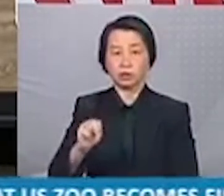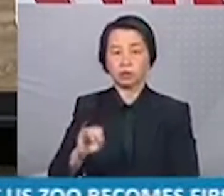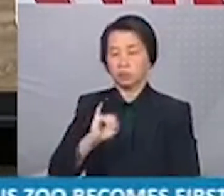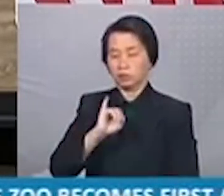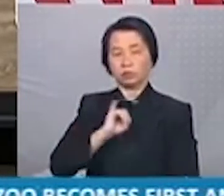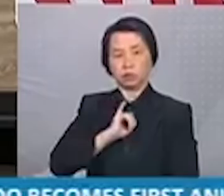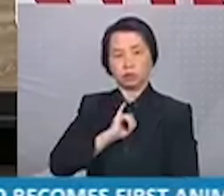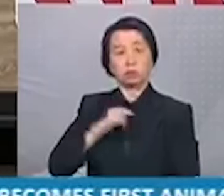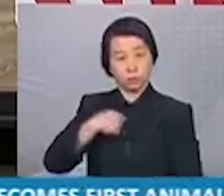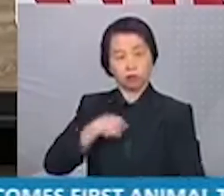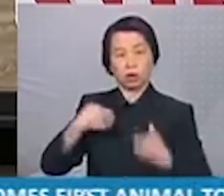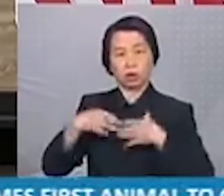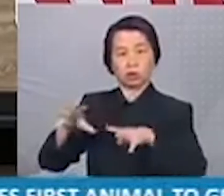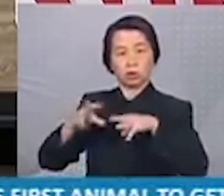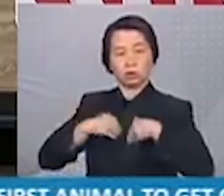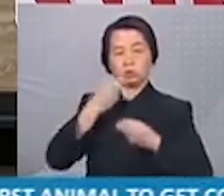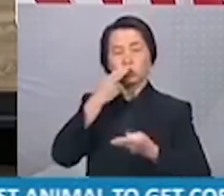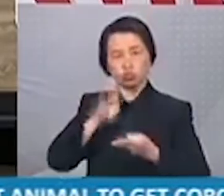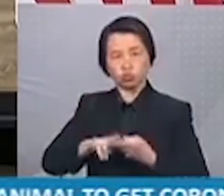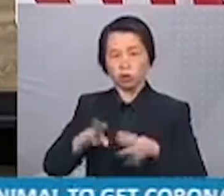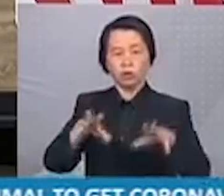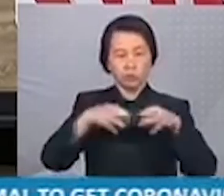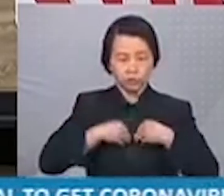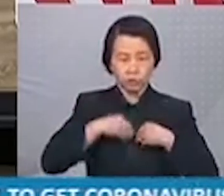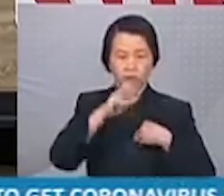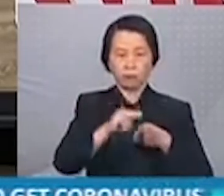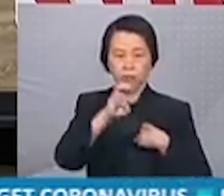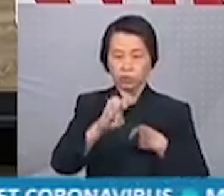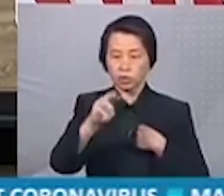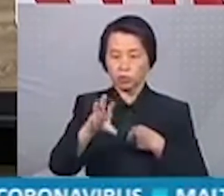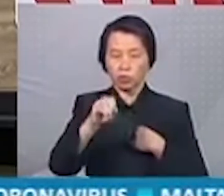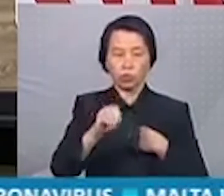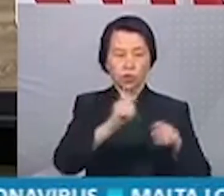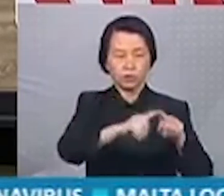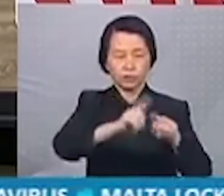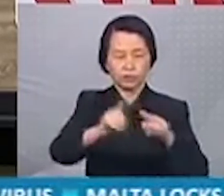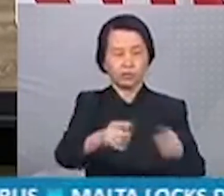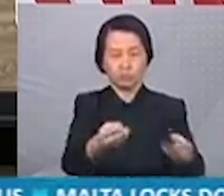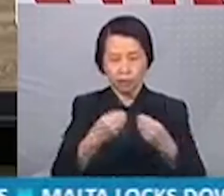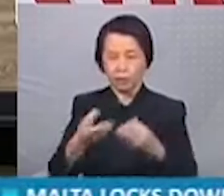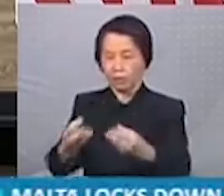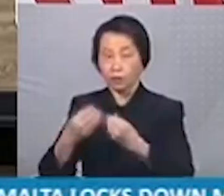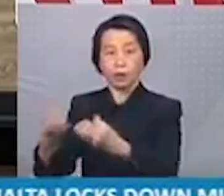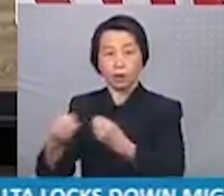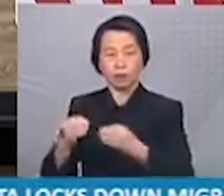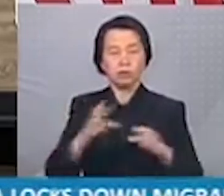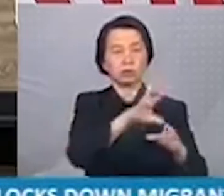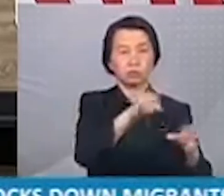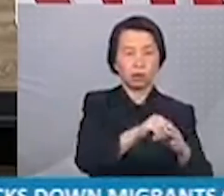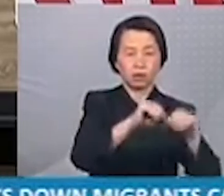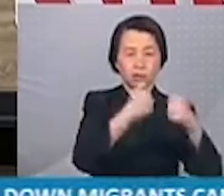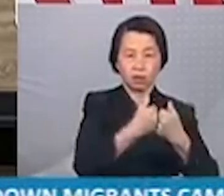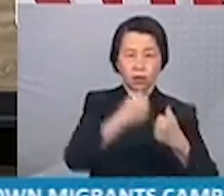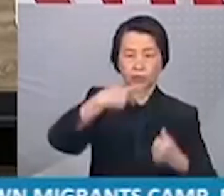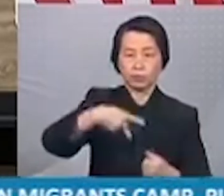surat memorandum dan juga pandangannya pada banyak PH nah ini termasuklah persatuan pengusaha